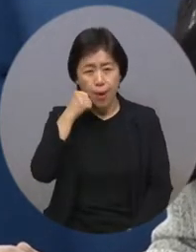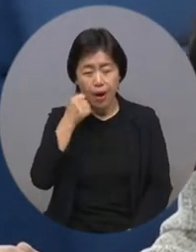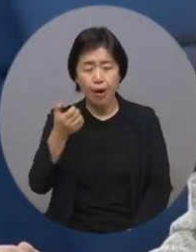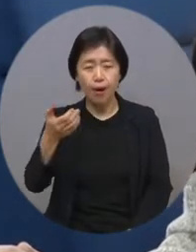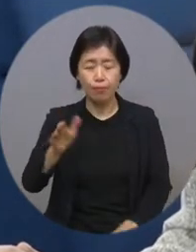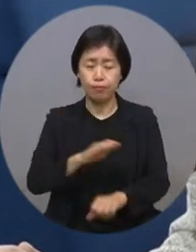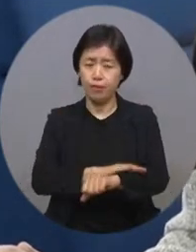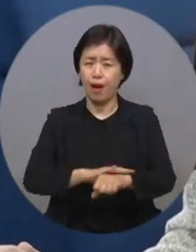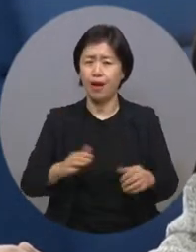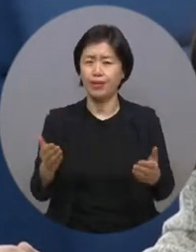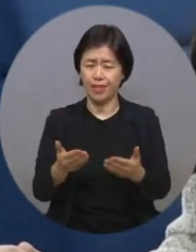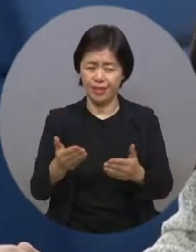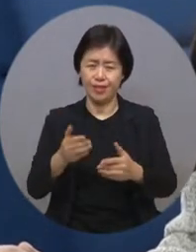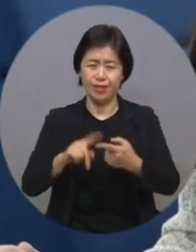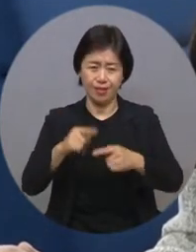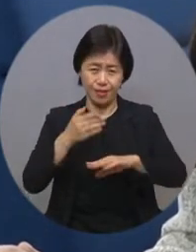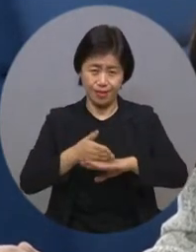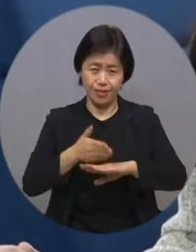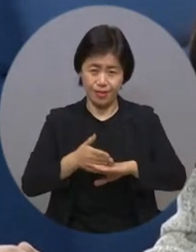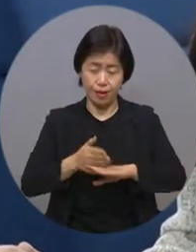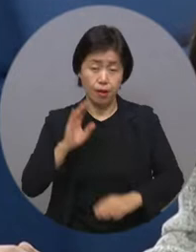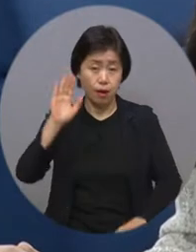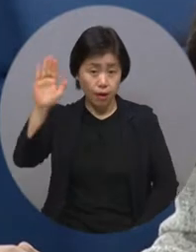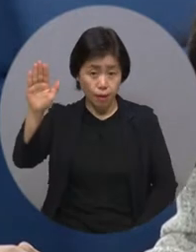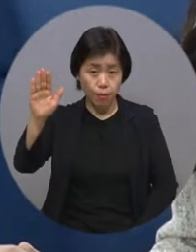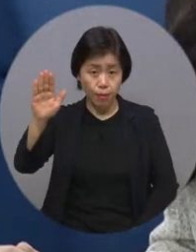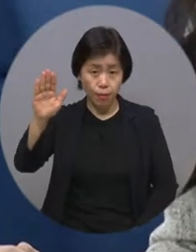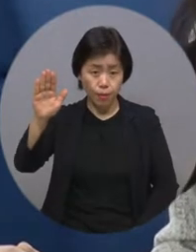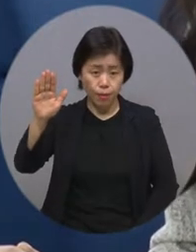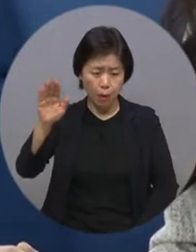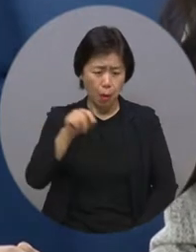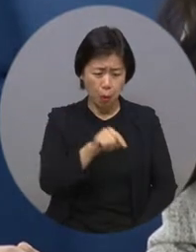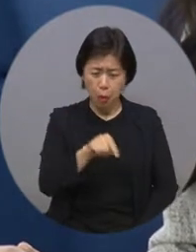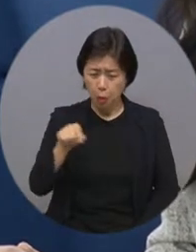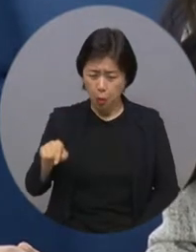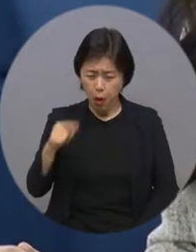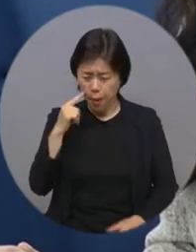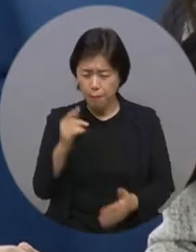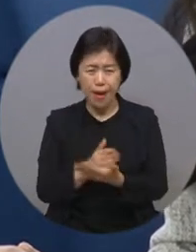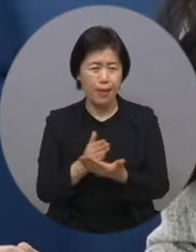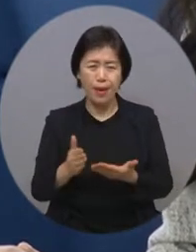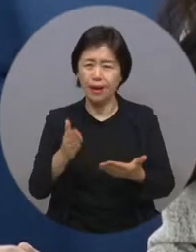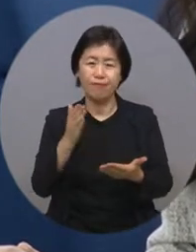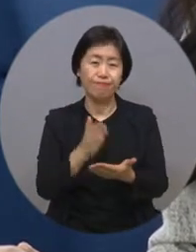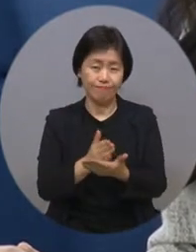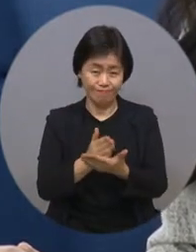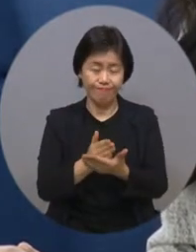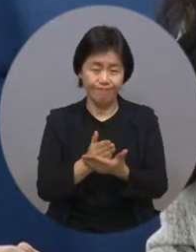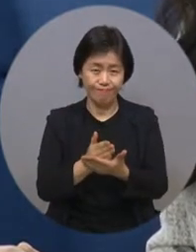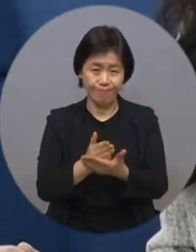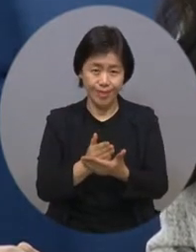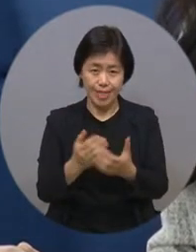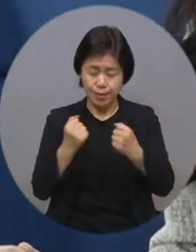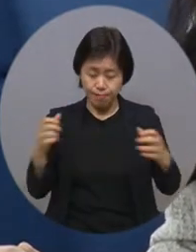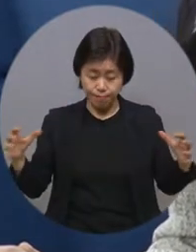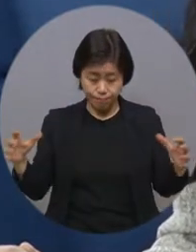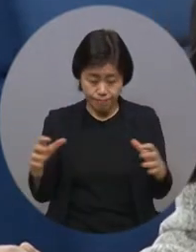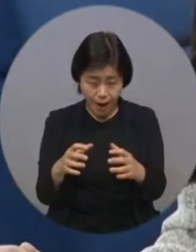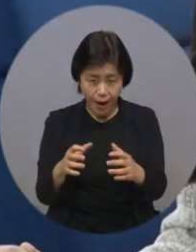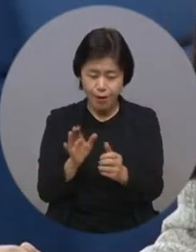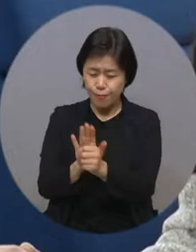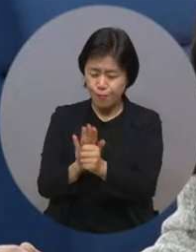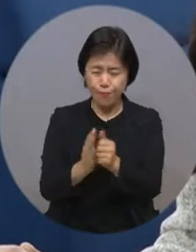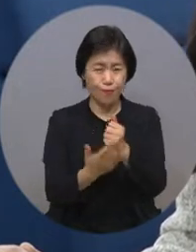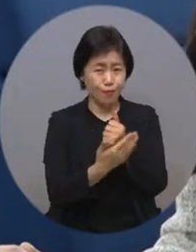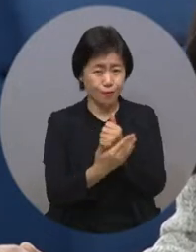고맙고요. 앞으로도 비장애인 장애인 차별하지 않고 다 열심히 협동해서 잘 이끌어